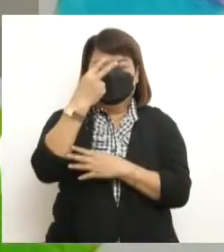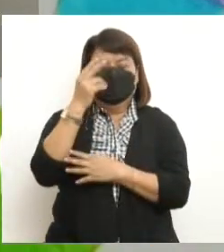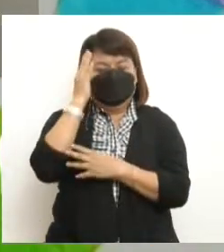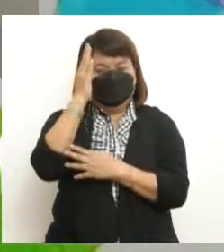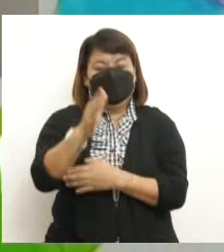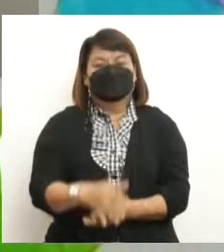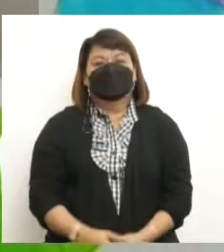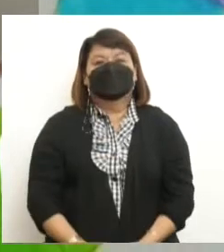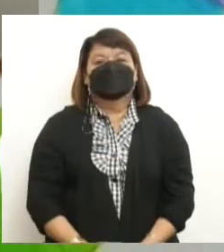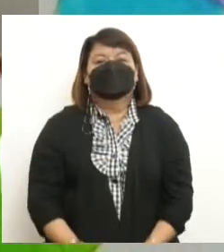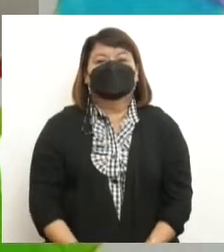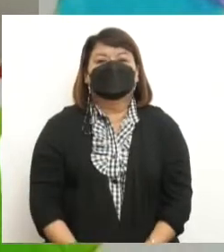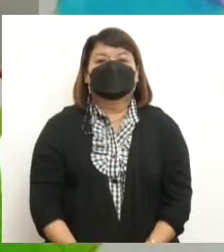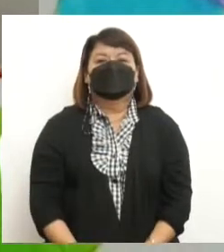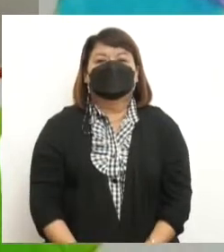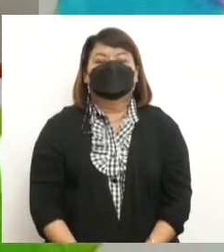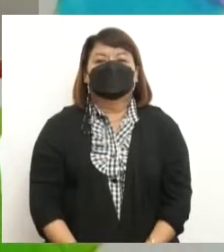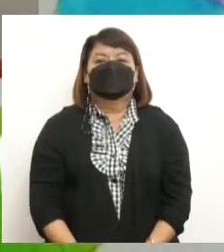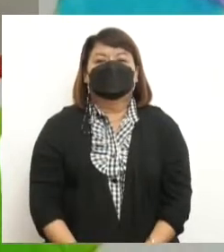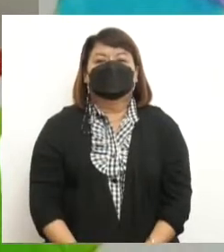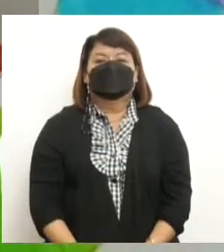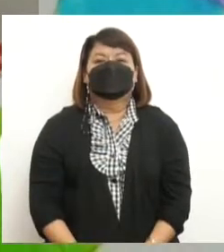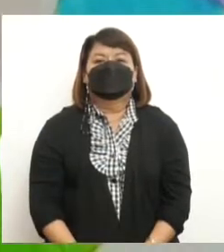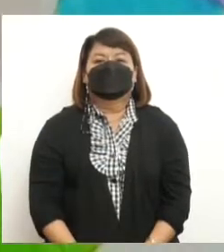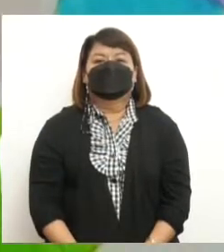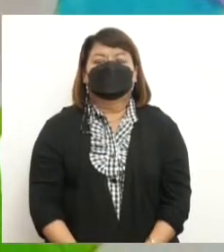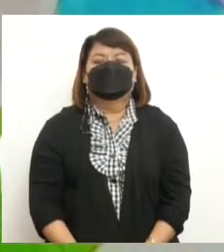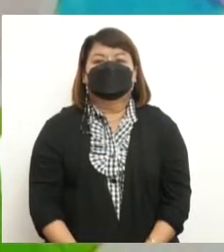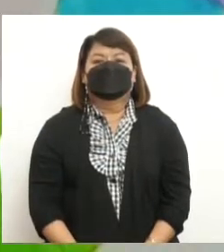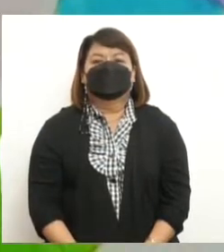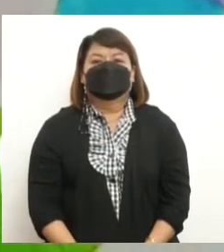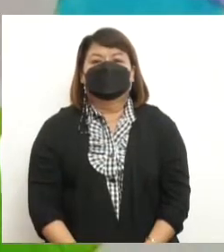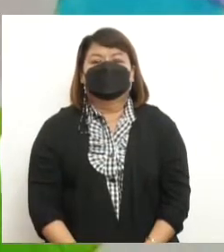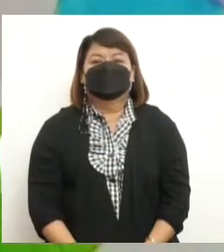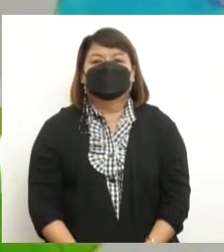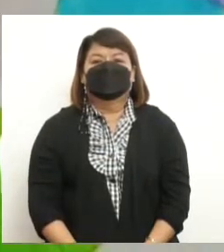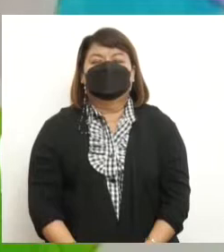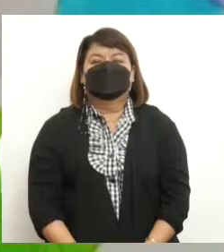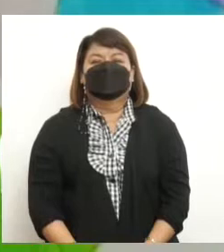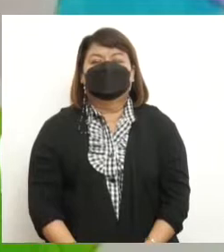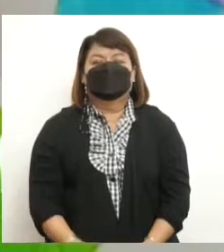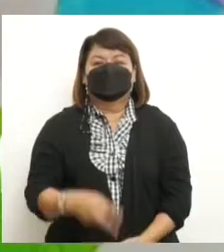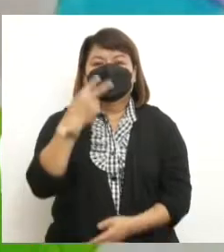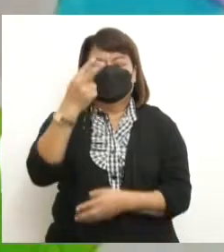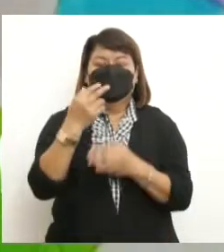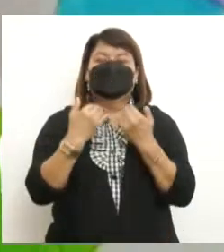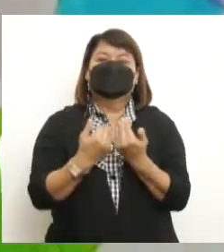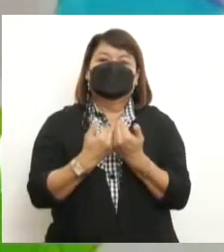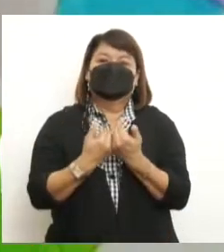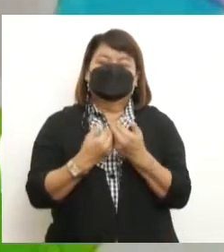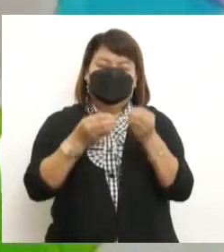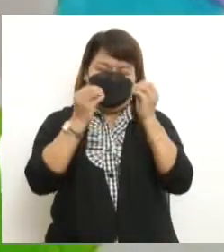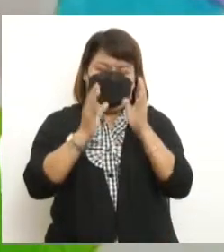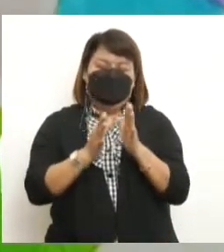ณครูท่านได้ดำเนินการระบายสีก่อนนะคะเรามาดูกันค่ะในช่วงที่คุณครู